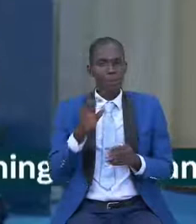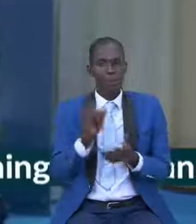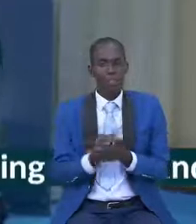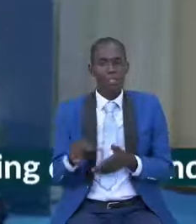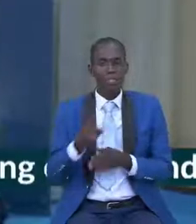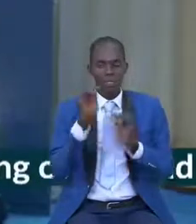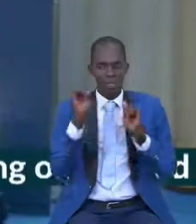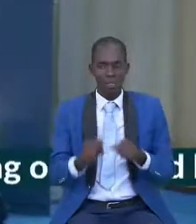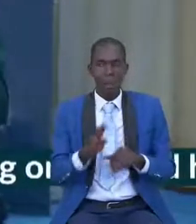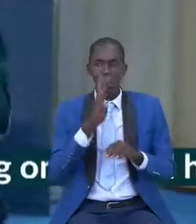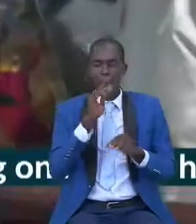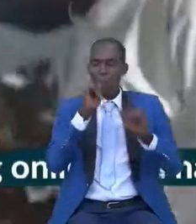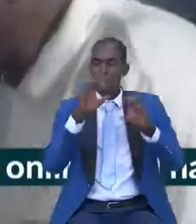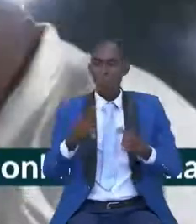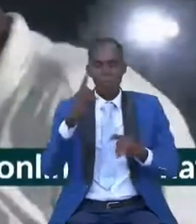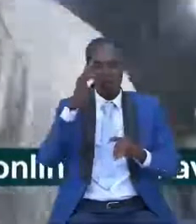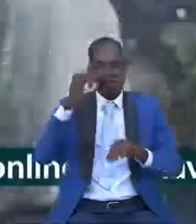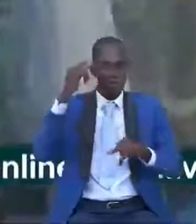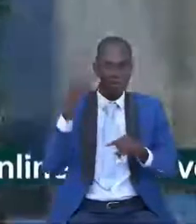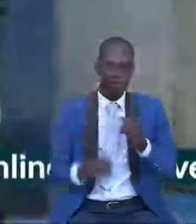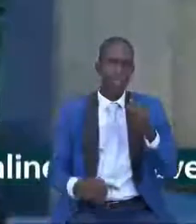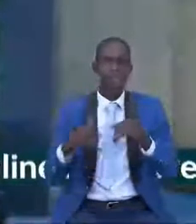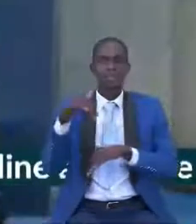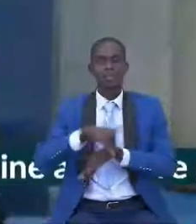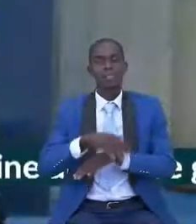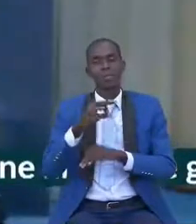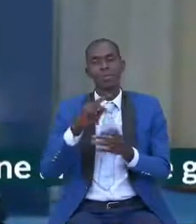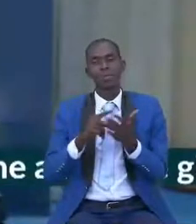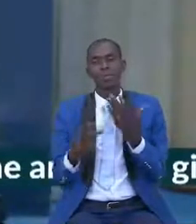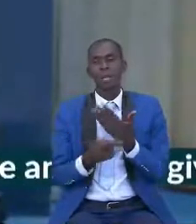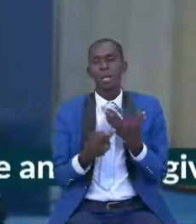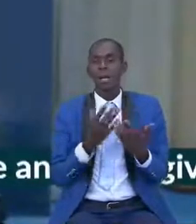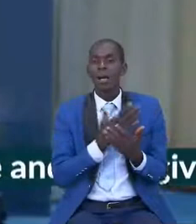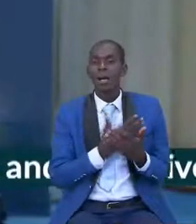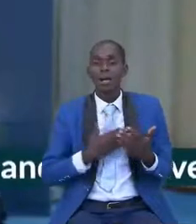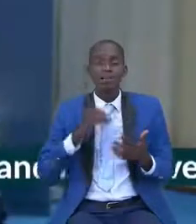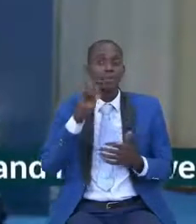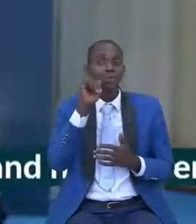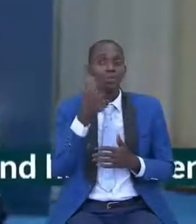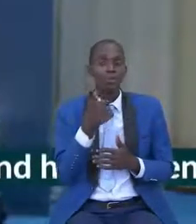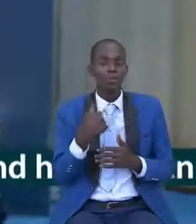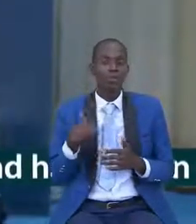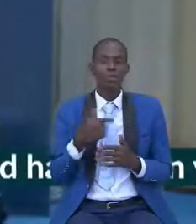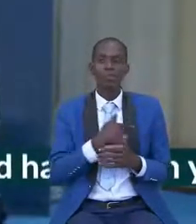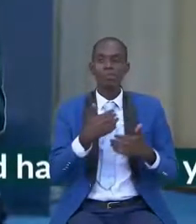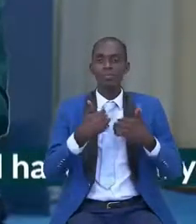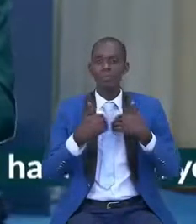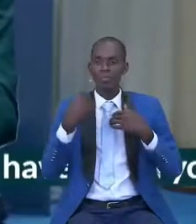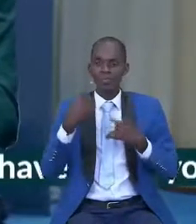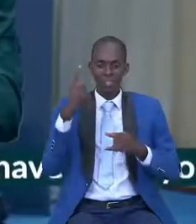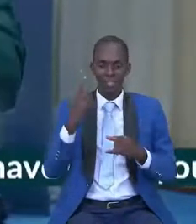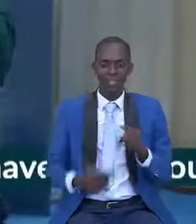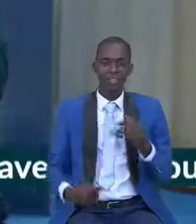également afin qu'ils soient aussi bénis pour l'apothéose de cette croisade.